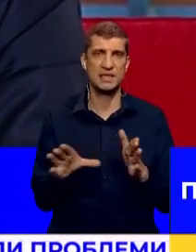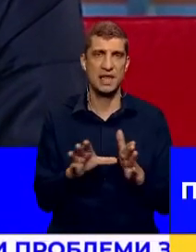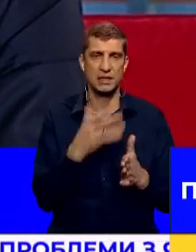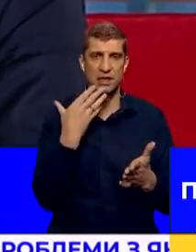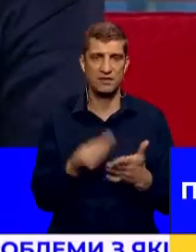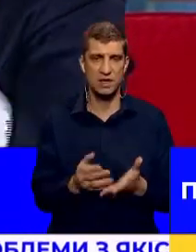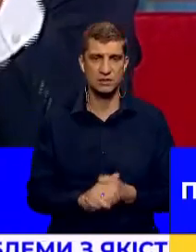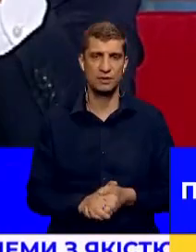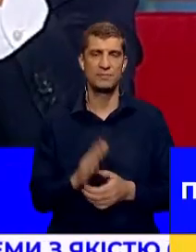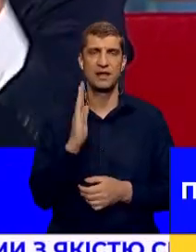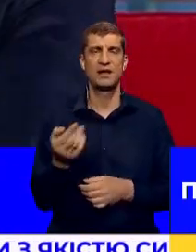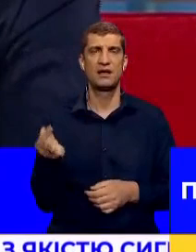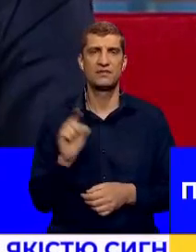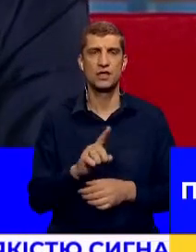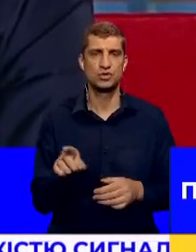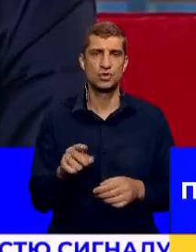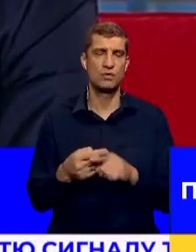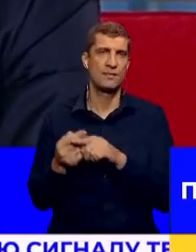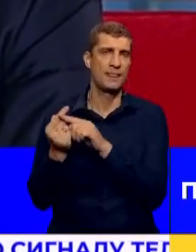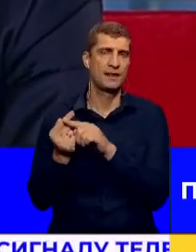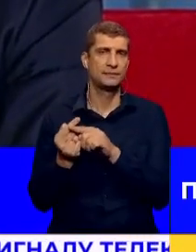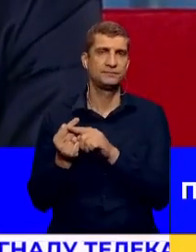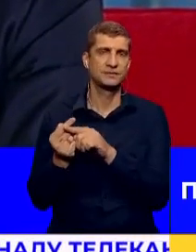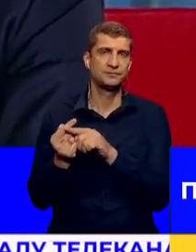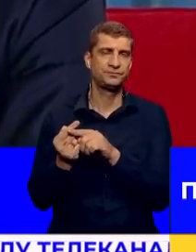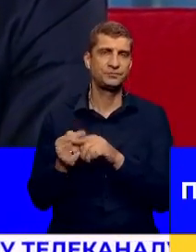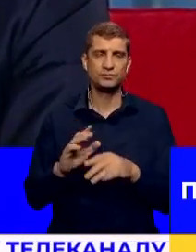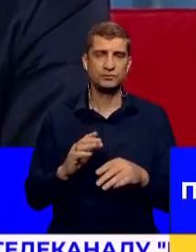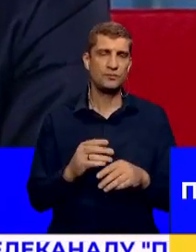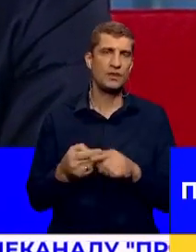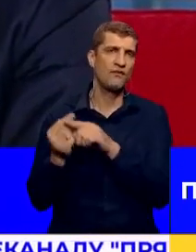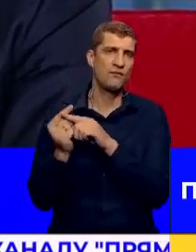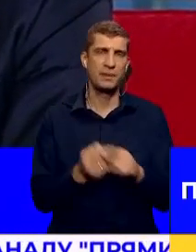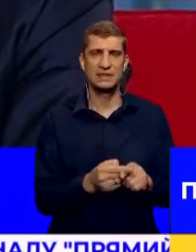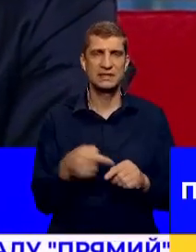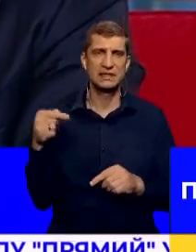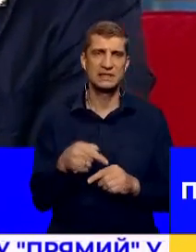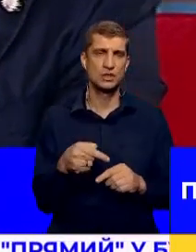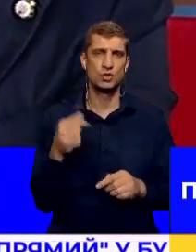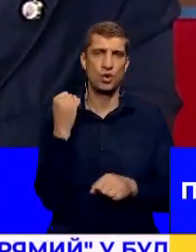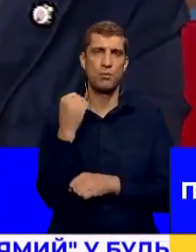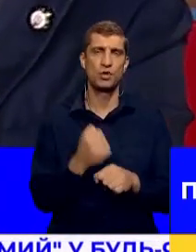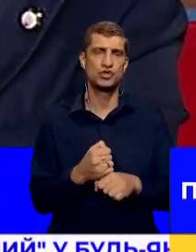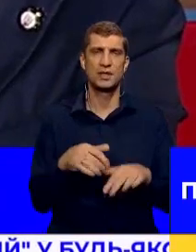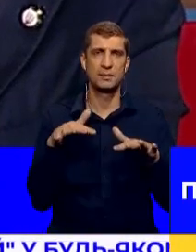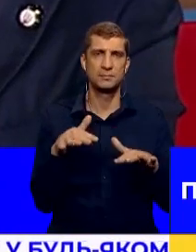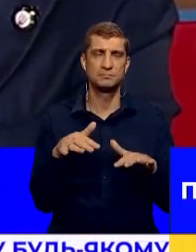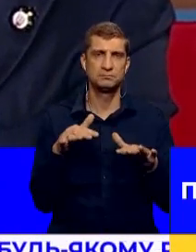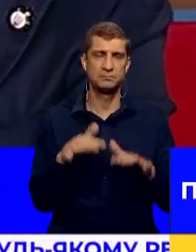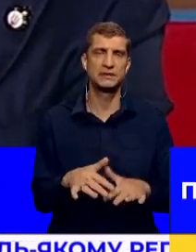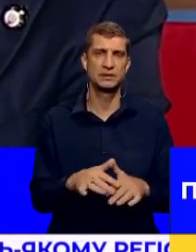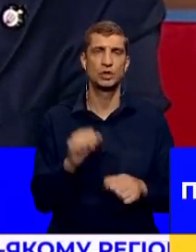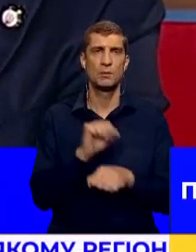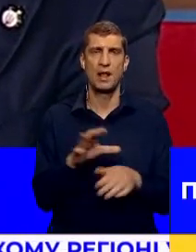власної, в те, що вбиті тисячі робочих місць, зупиняються електростанції, і партньору